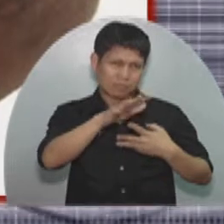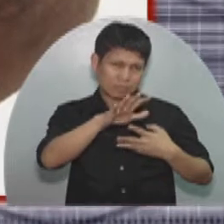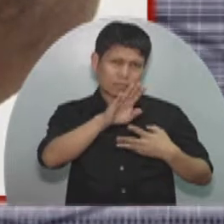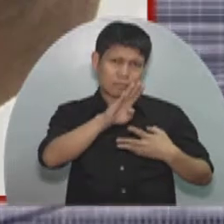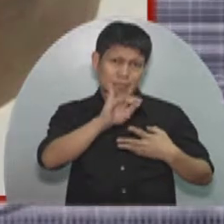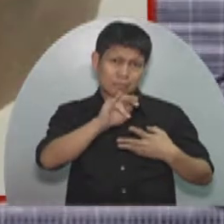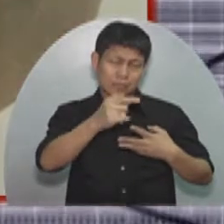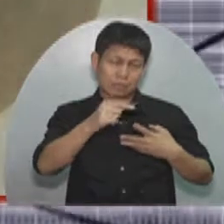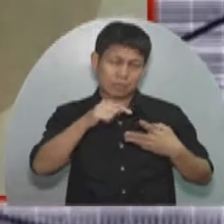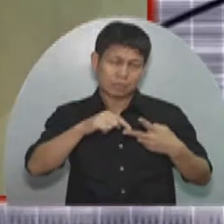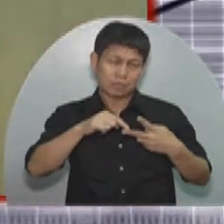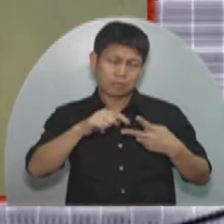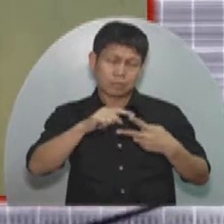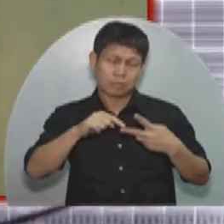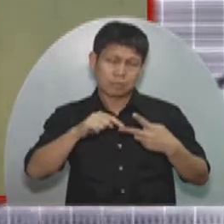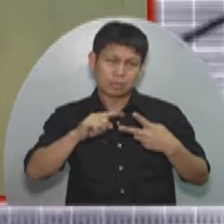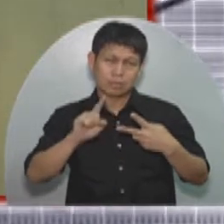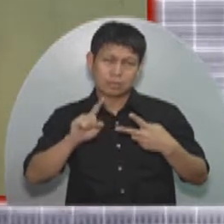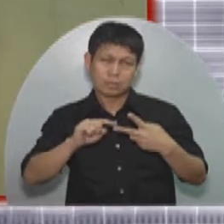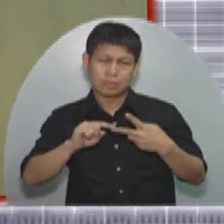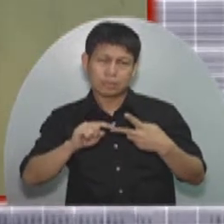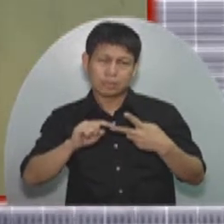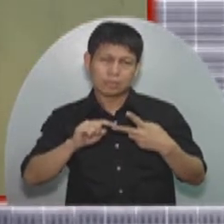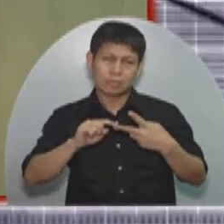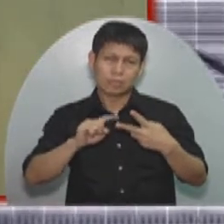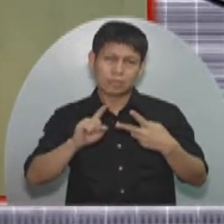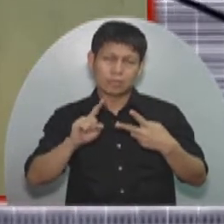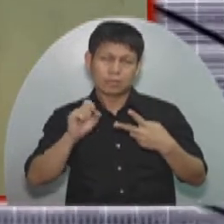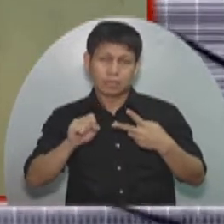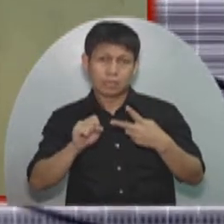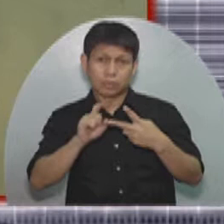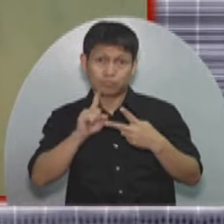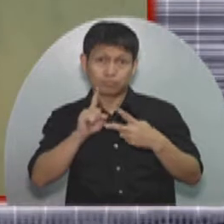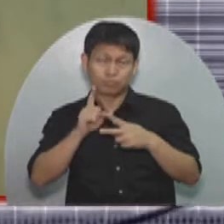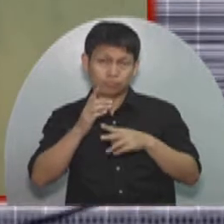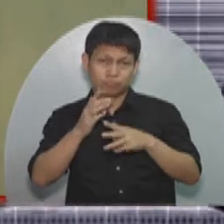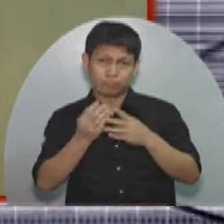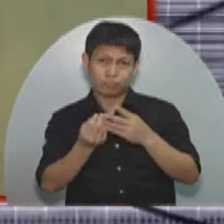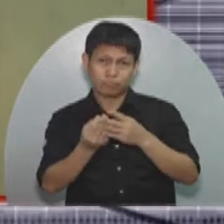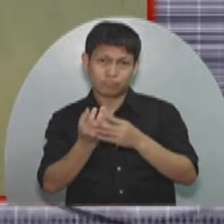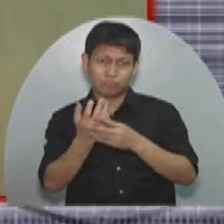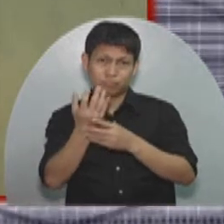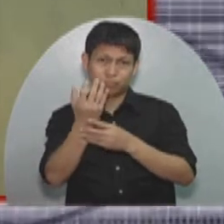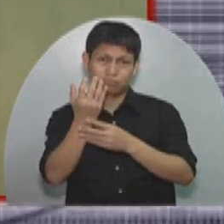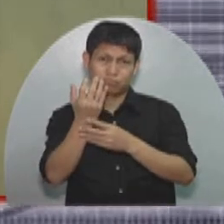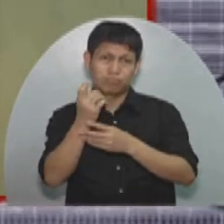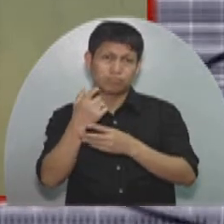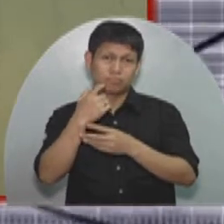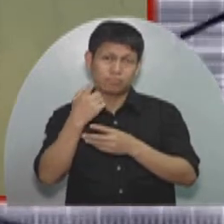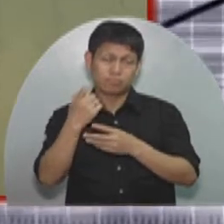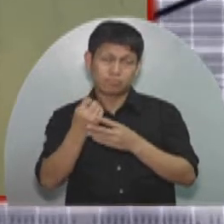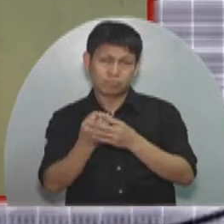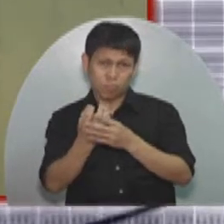benign tumors. Ang mga risk factors po nito ay usually developmental, no? Kapag ito po ay